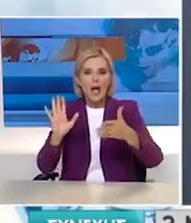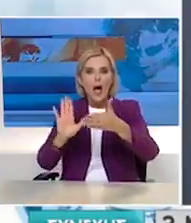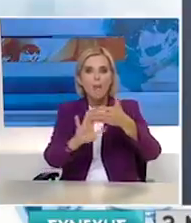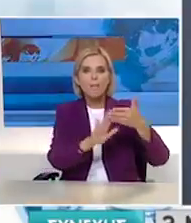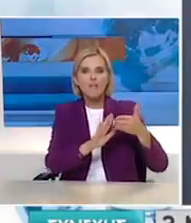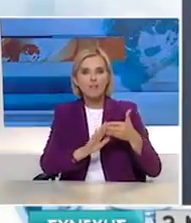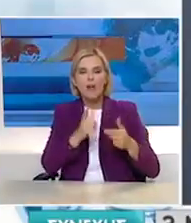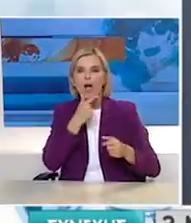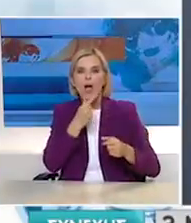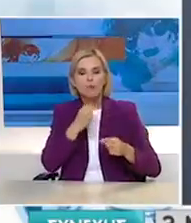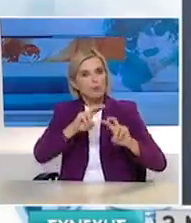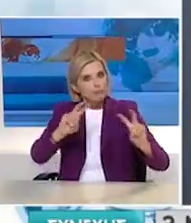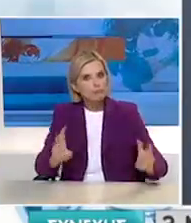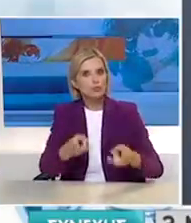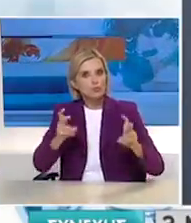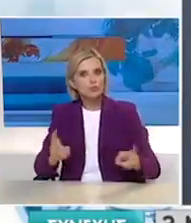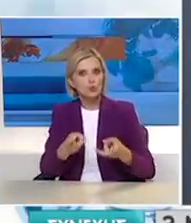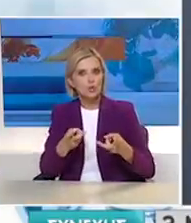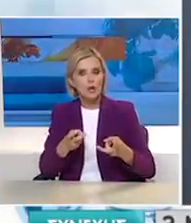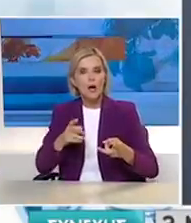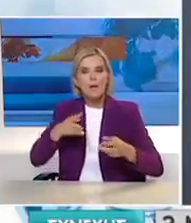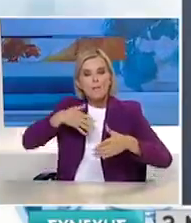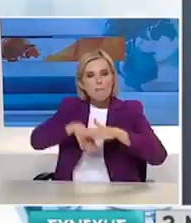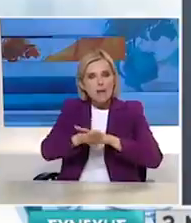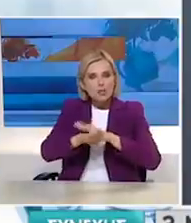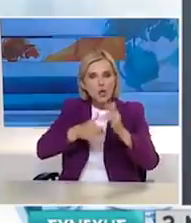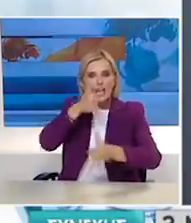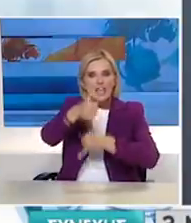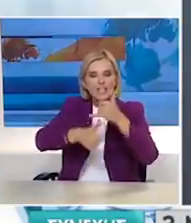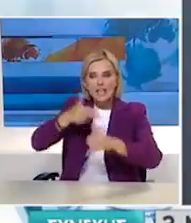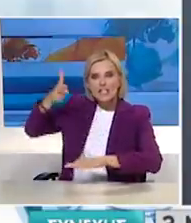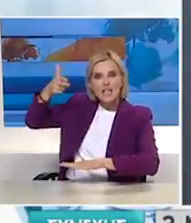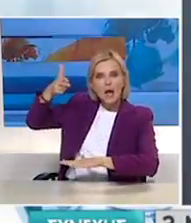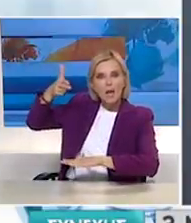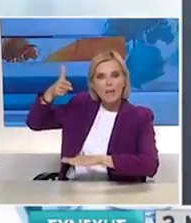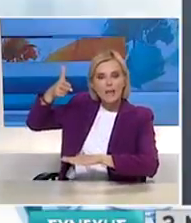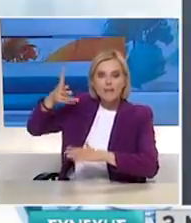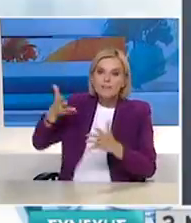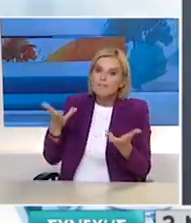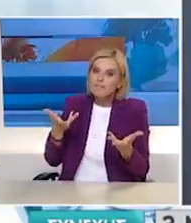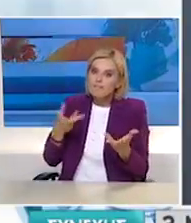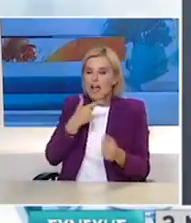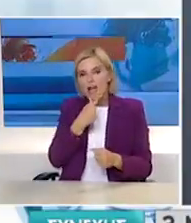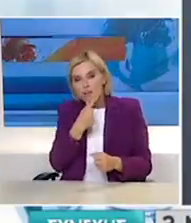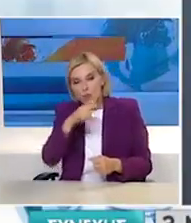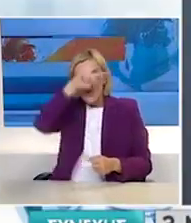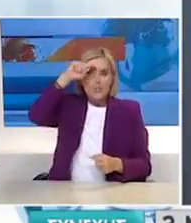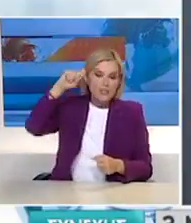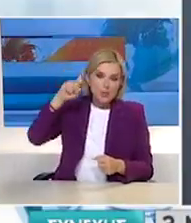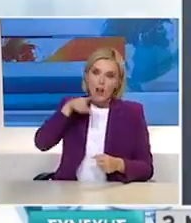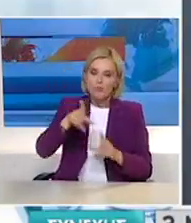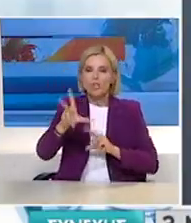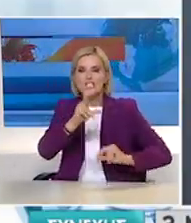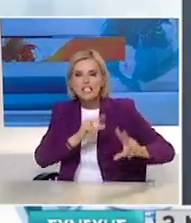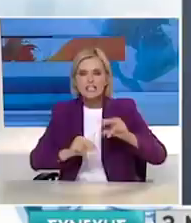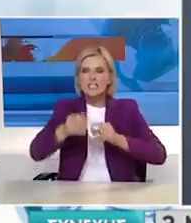και ήδη έχουν διαπιστώσει πάρα πολλά προβλήματα και λένε ότι αυτό δεν μπορεί να λειτουργήσει πριν περάσει ένας μήνας. Δεν έχει λυθεί ακόμα σε ευρωπαϊκό επίπεδο. Γίνονται συζητήσεις σε παγκόσμιο